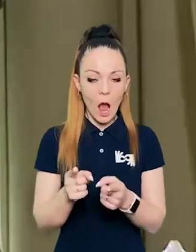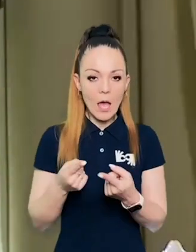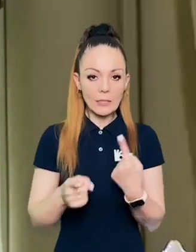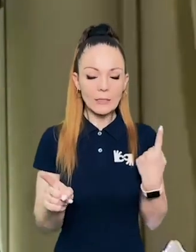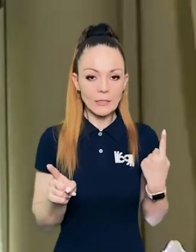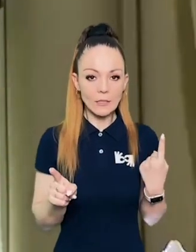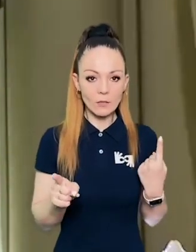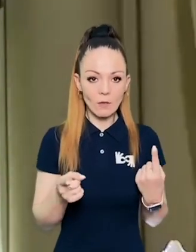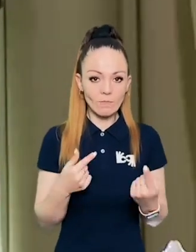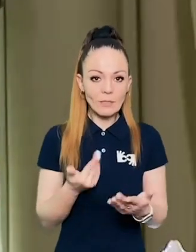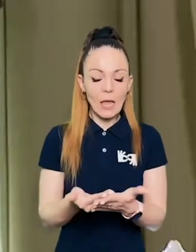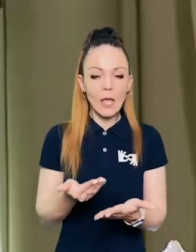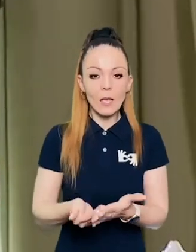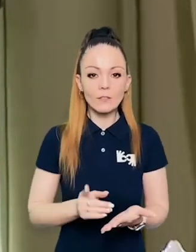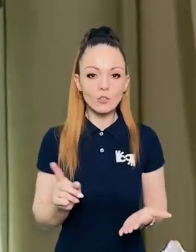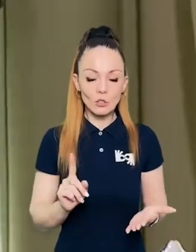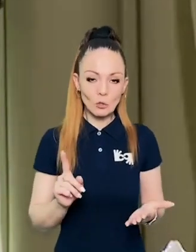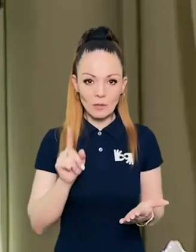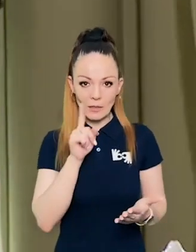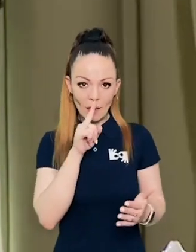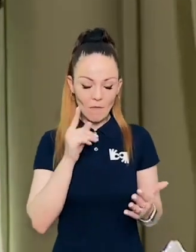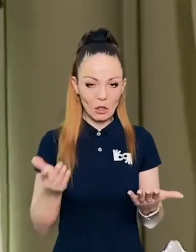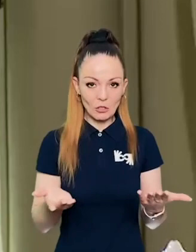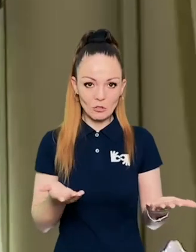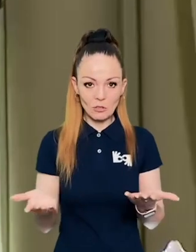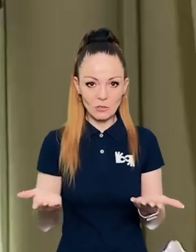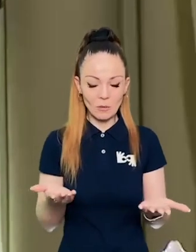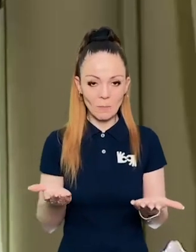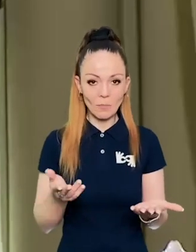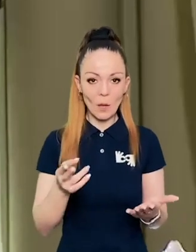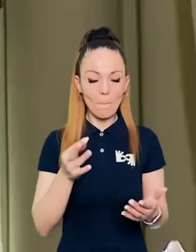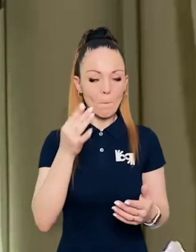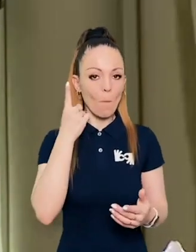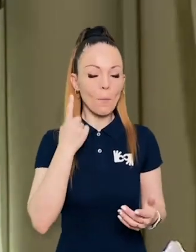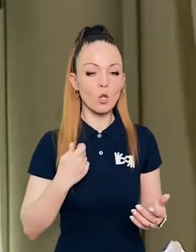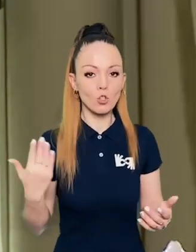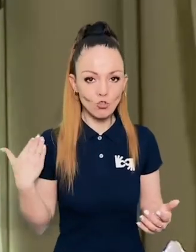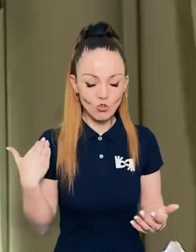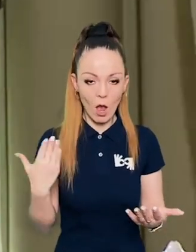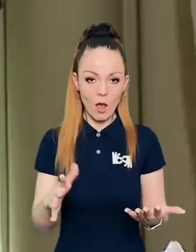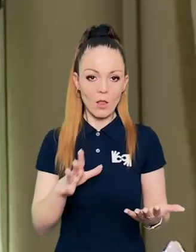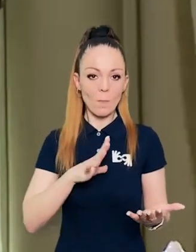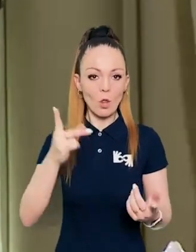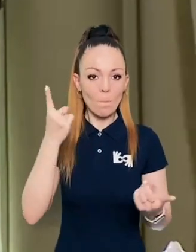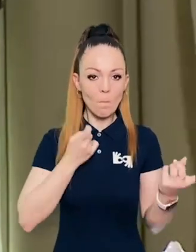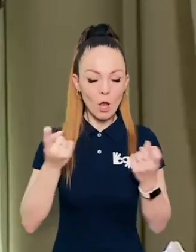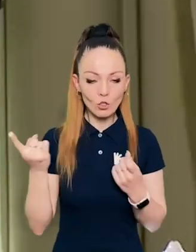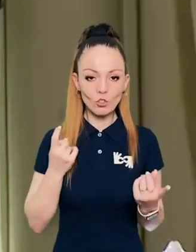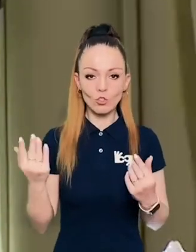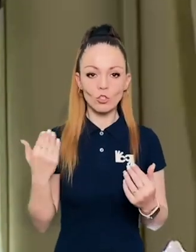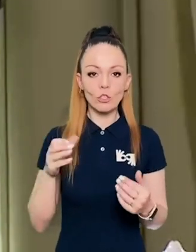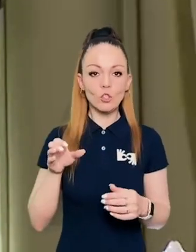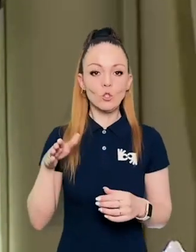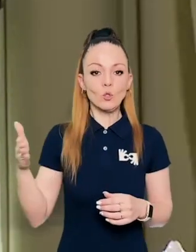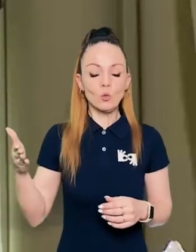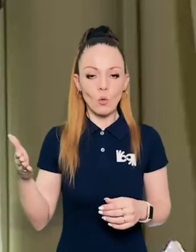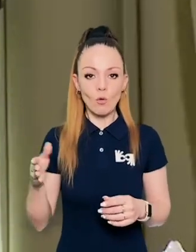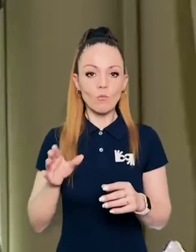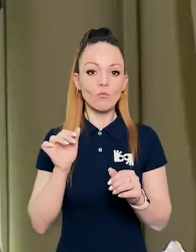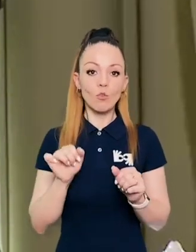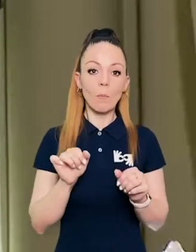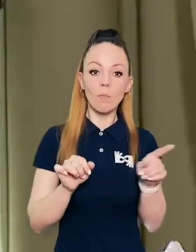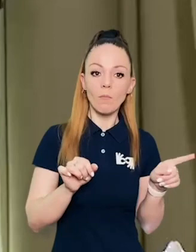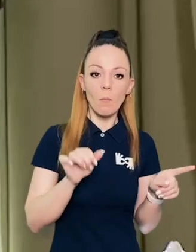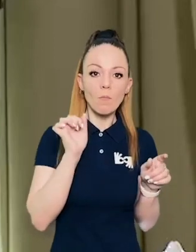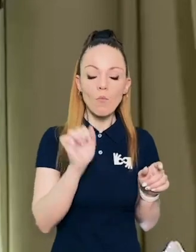Тобто така різниця, але вона здається, що невеличка, що попереджали або були меседжі, що з